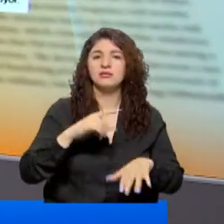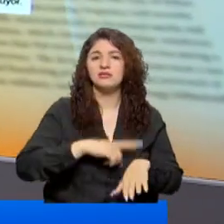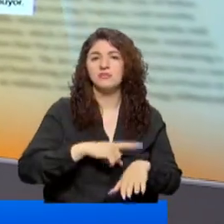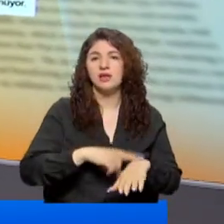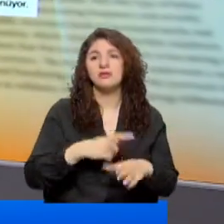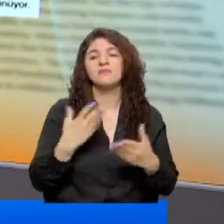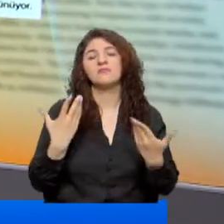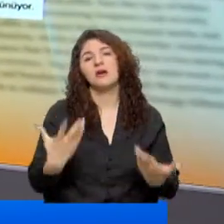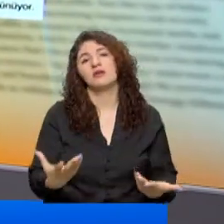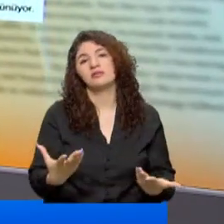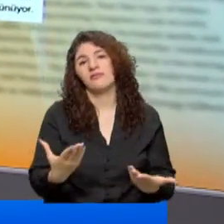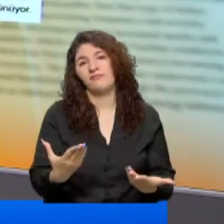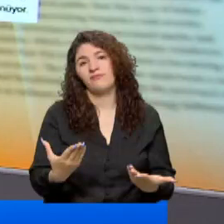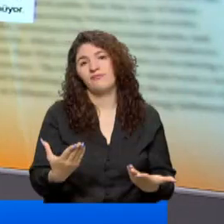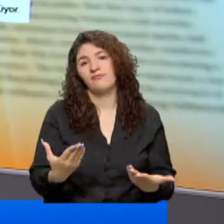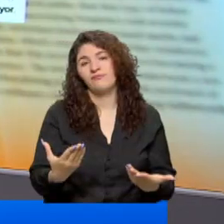aynı zamanda maalesef